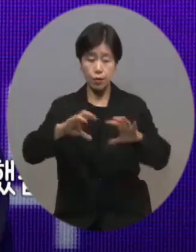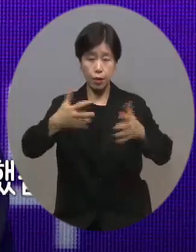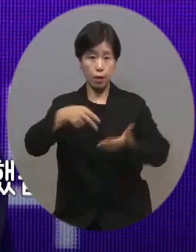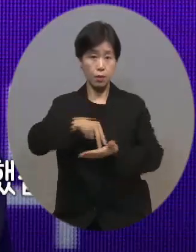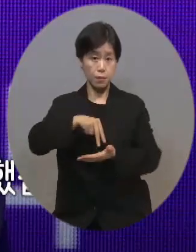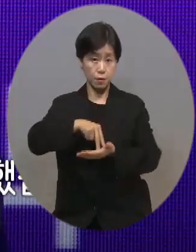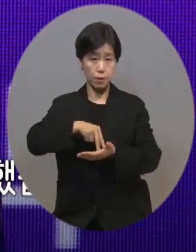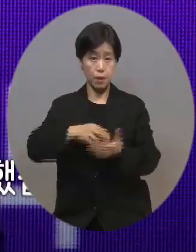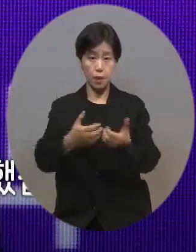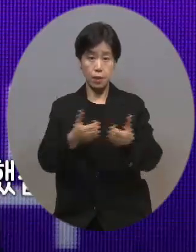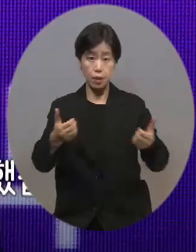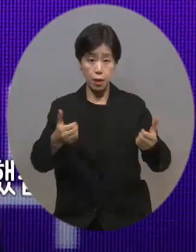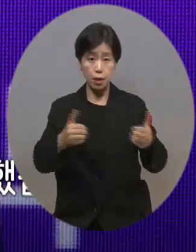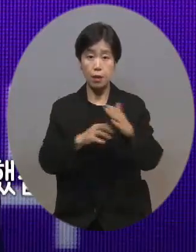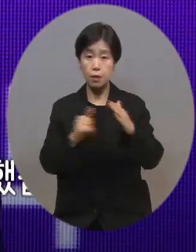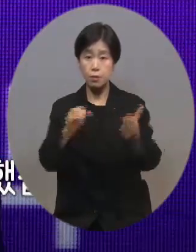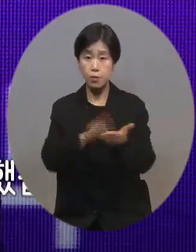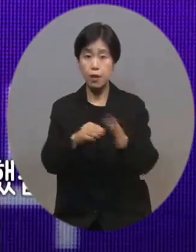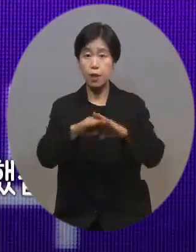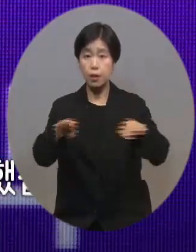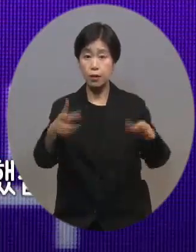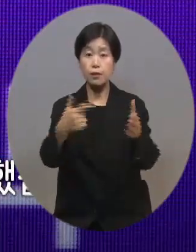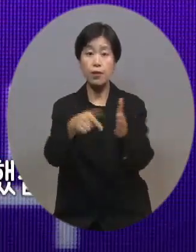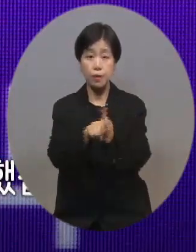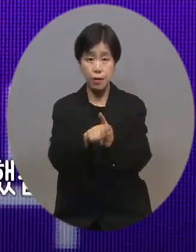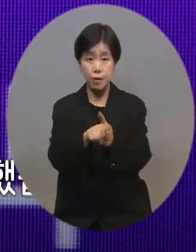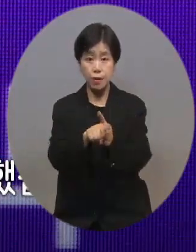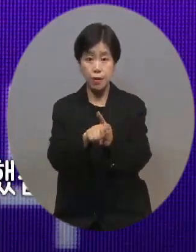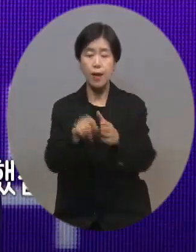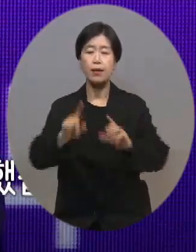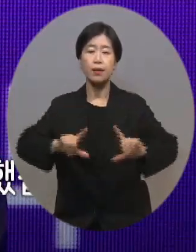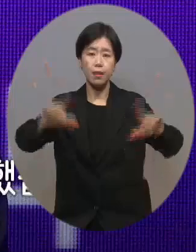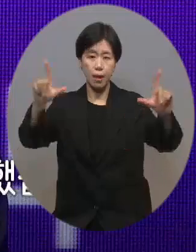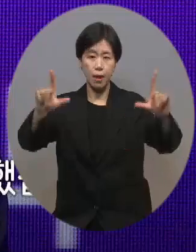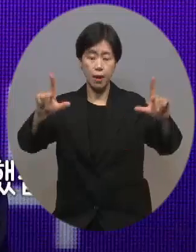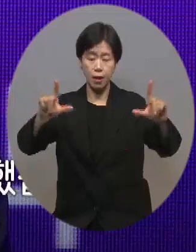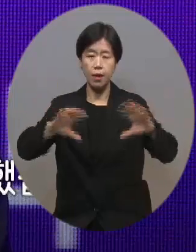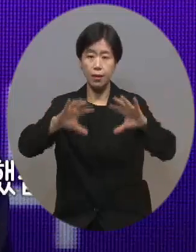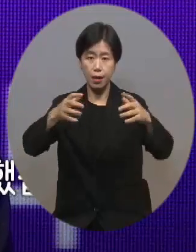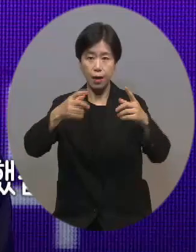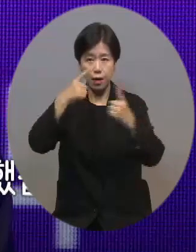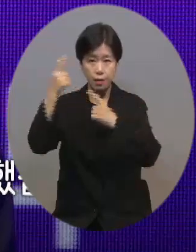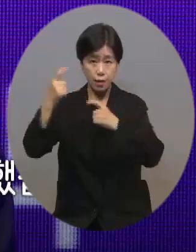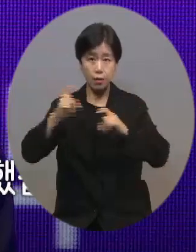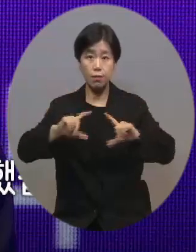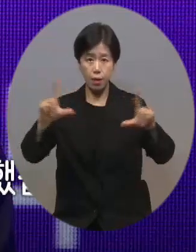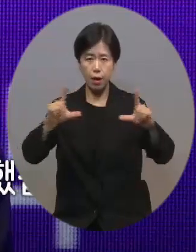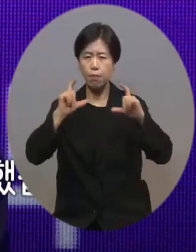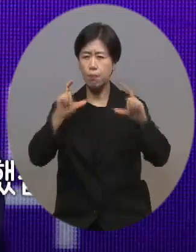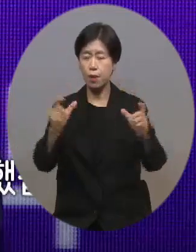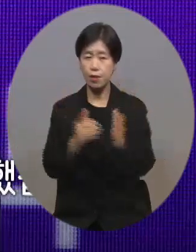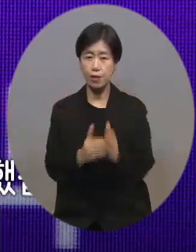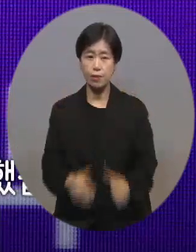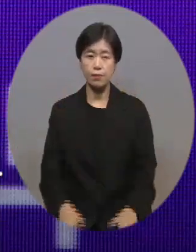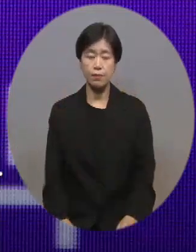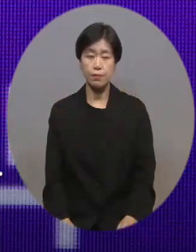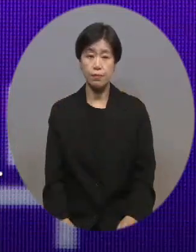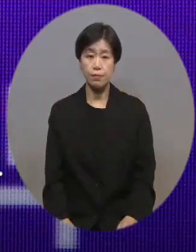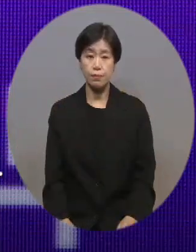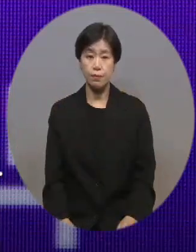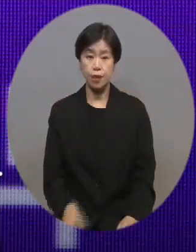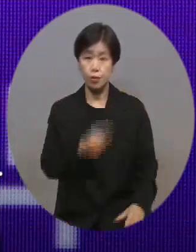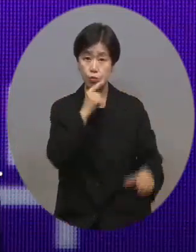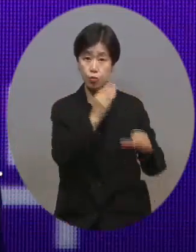차원에서 이산가족 문제를 해결하고자 이산가족의 날을 국가기념일로 지정했습니다.